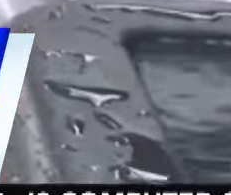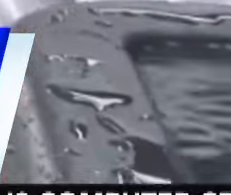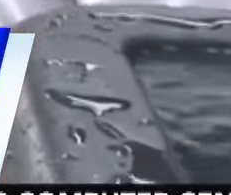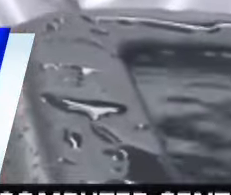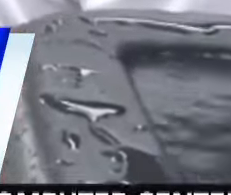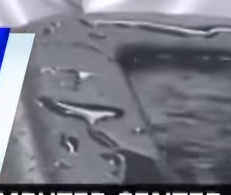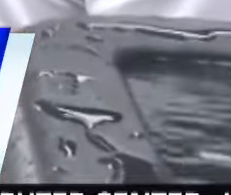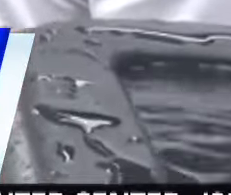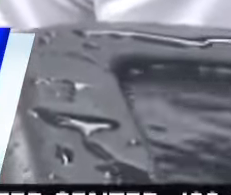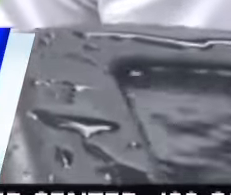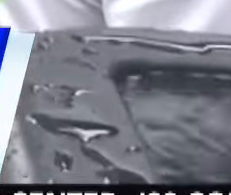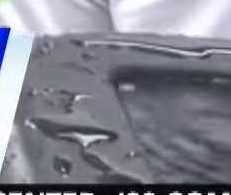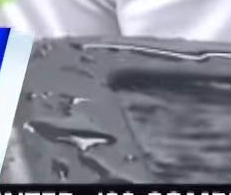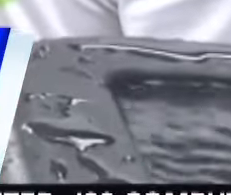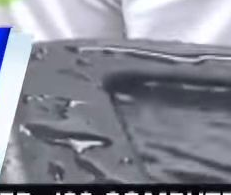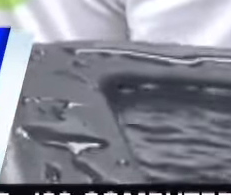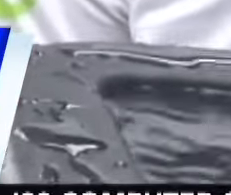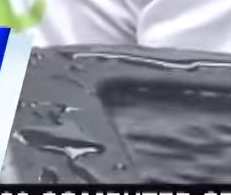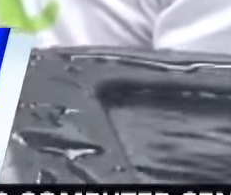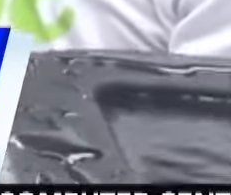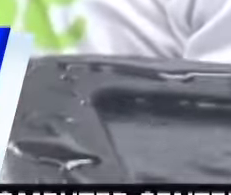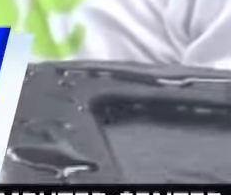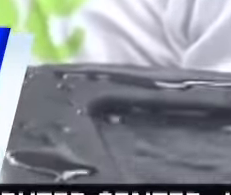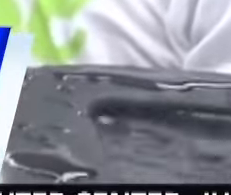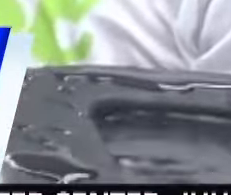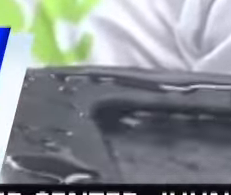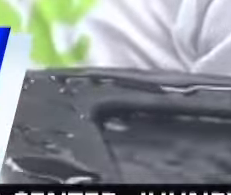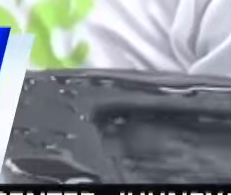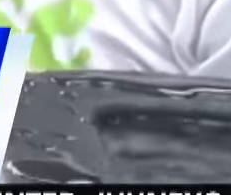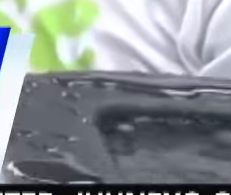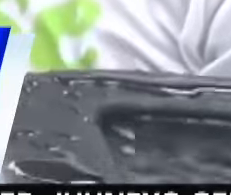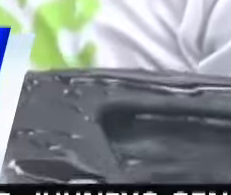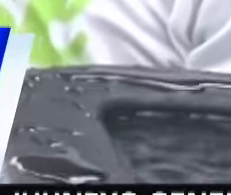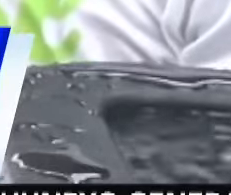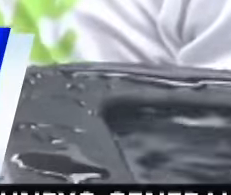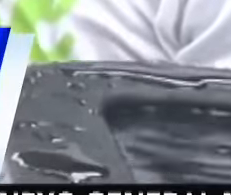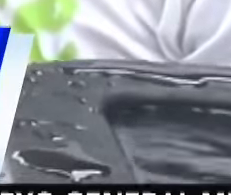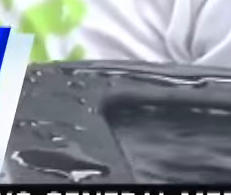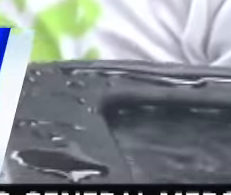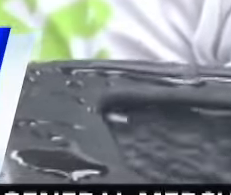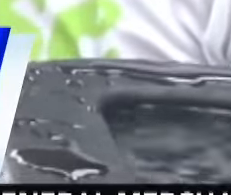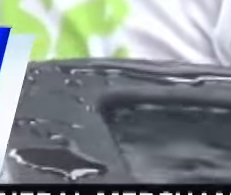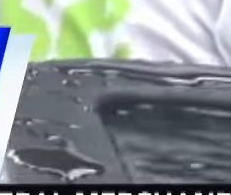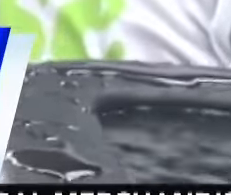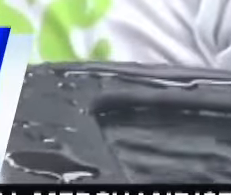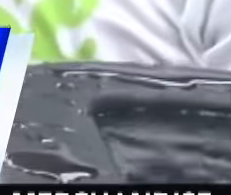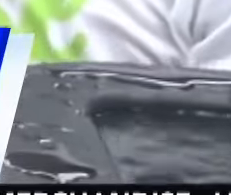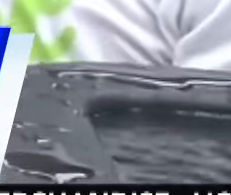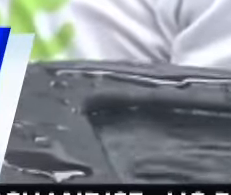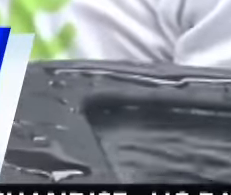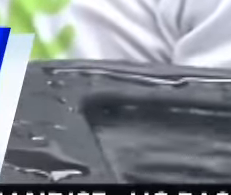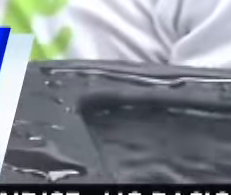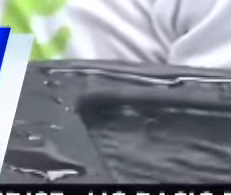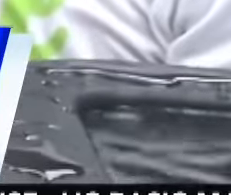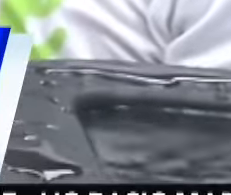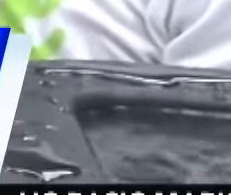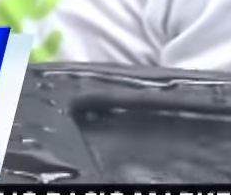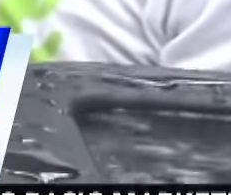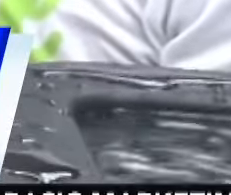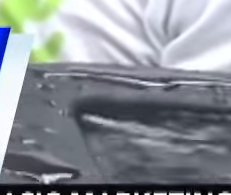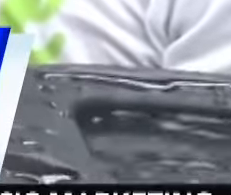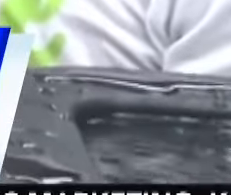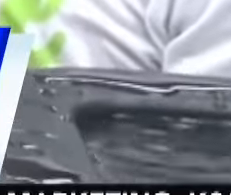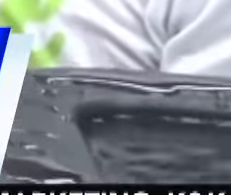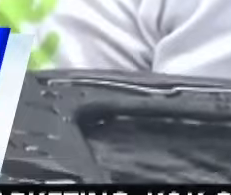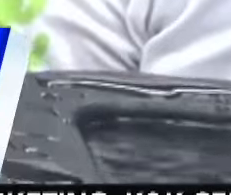Sir, bakit po kayo nagpasya na magpa-rescue na ho? Tumataas na po kasi yung mga delegado at yung mga bata. Kamusta ko? Saan nyo sila